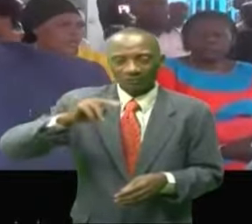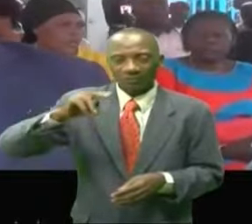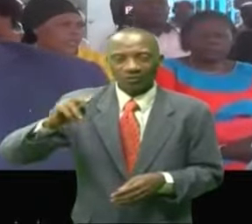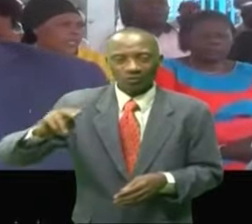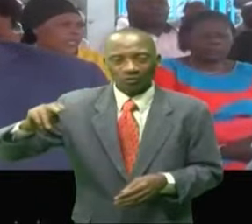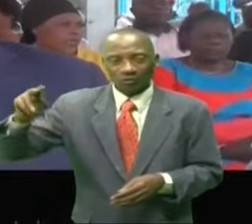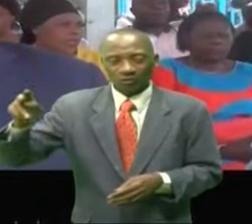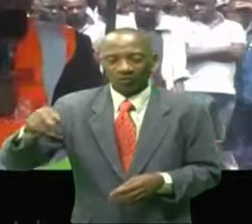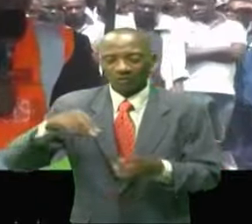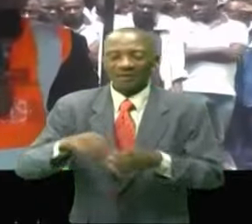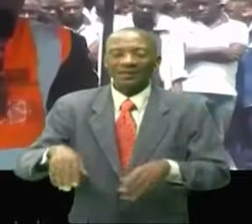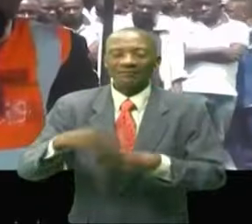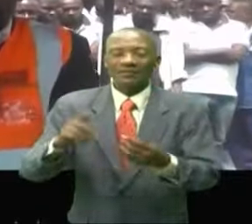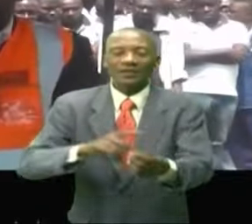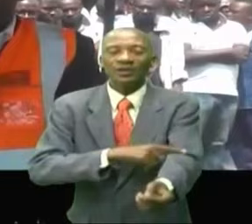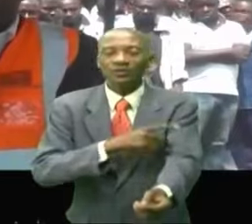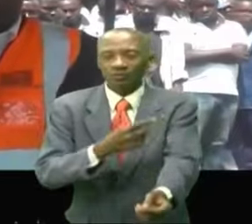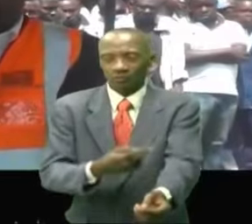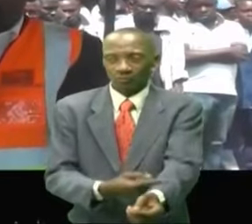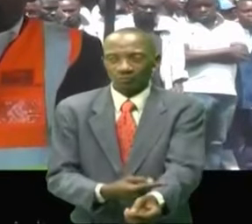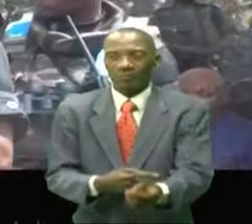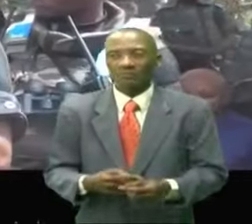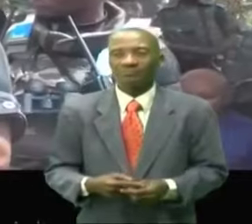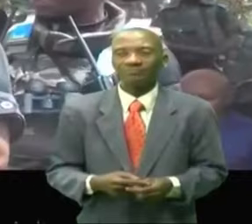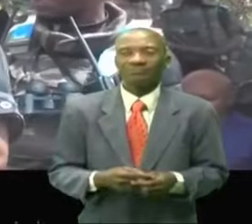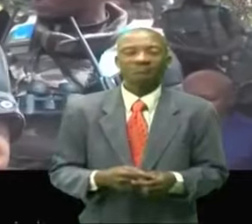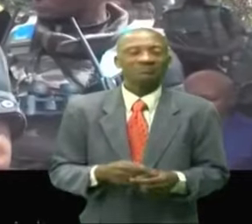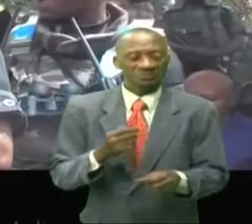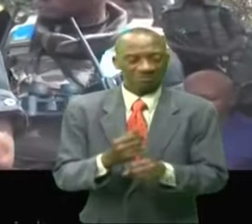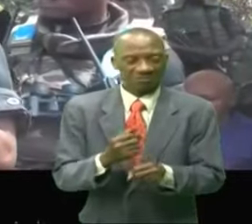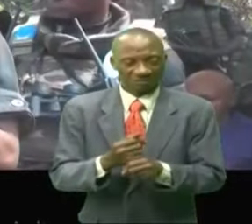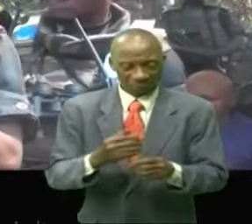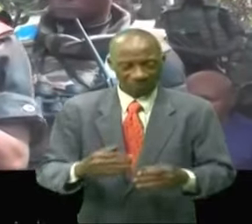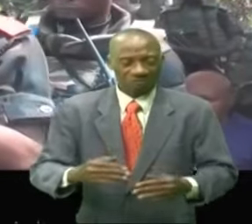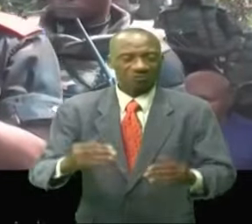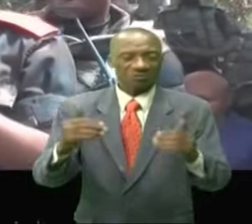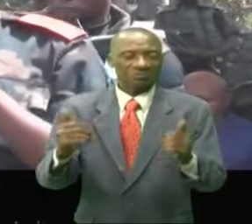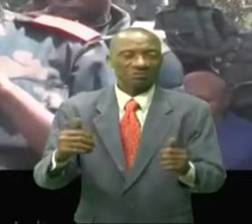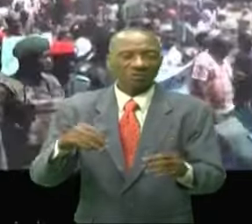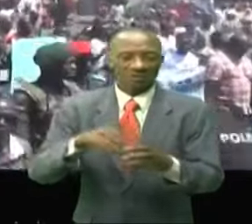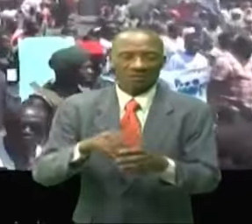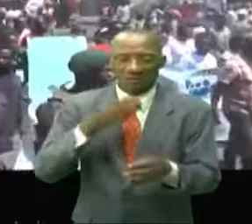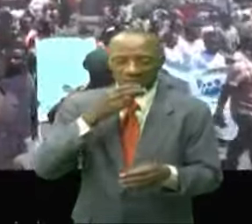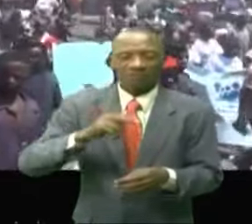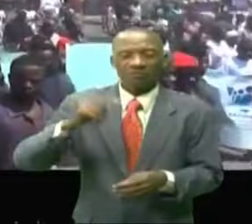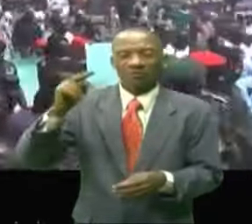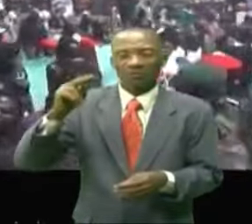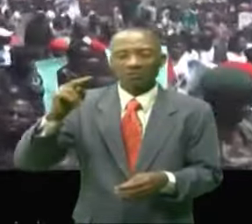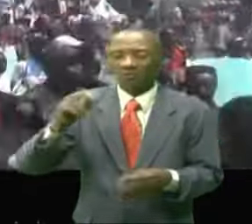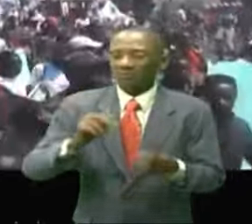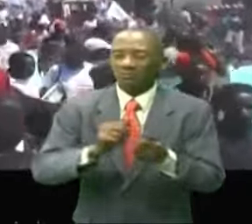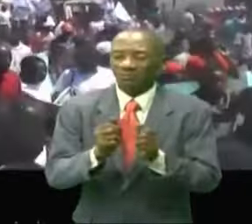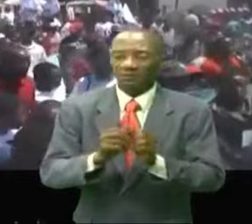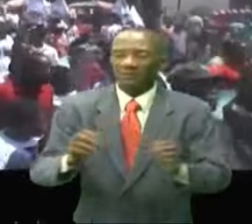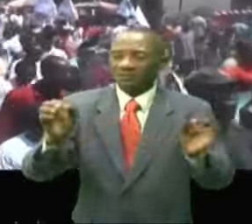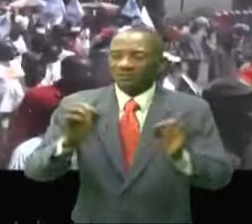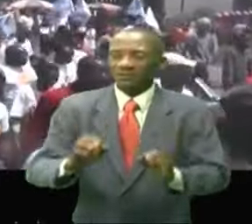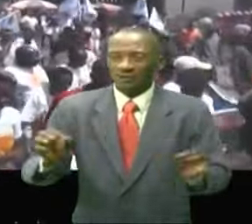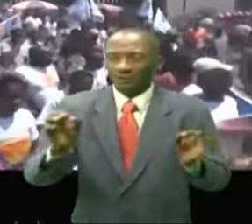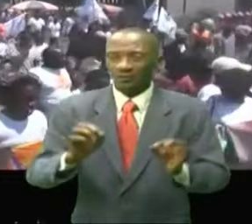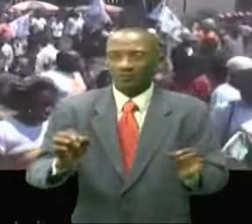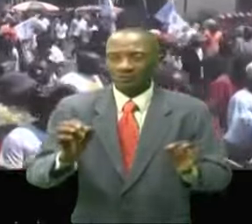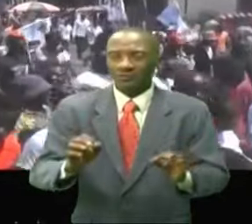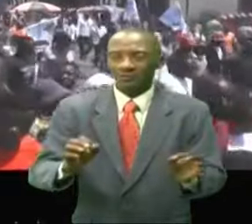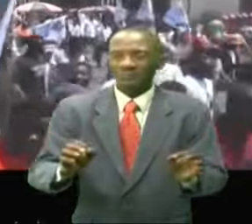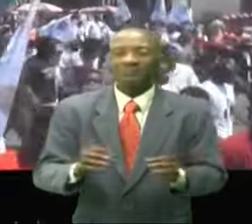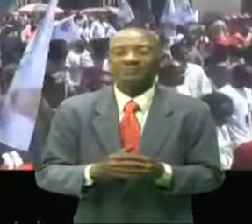démarrer. Notons que ces travaux sont financés par le gouvernement militaire du Nord Kivu et exécutés par l'entreprise Mongabaon. Peu après la